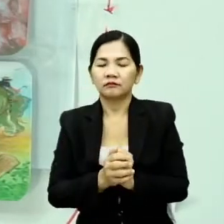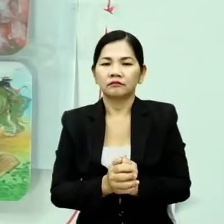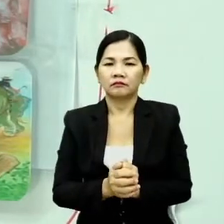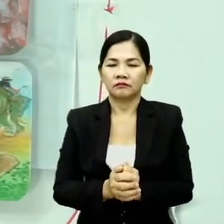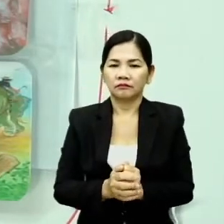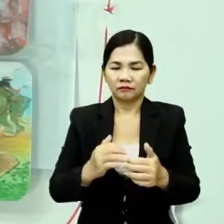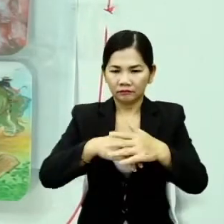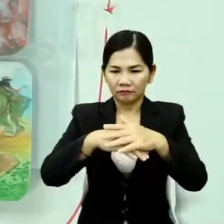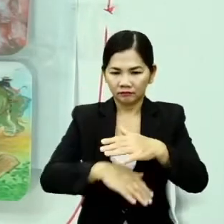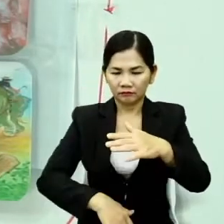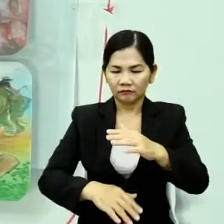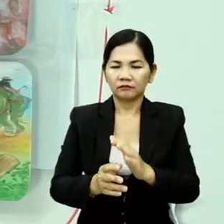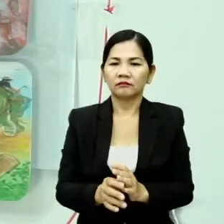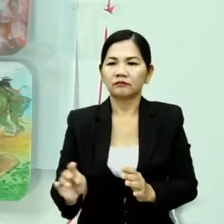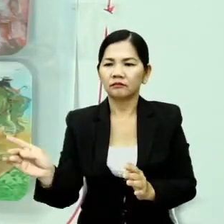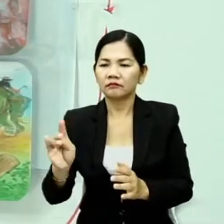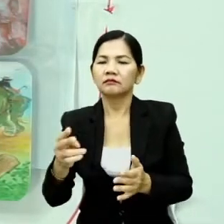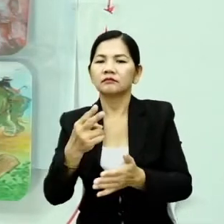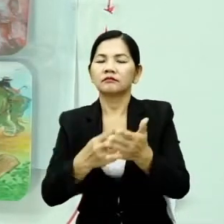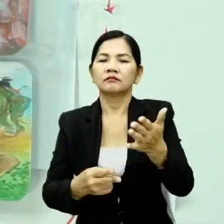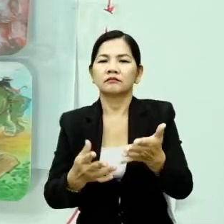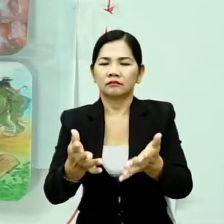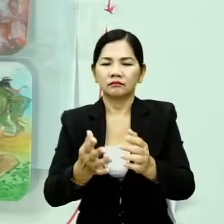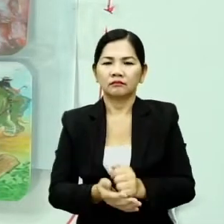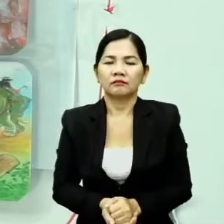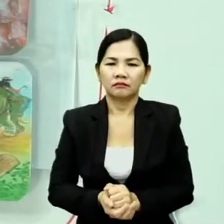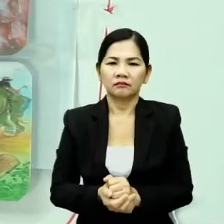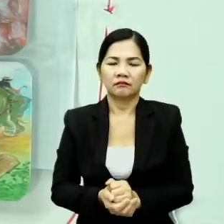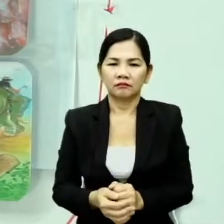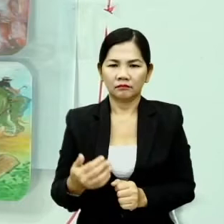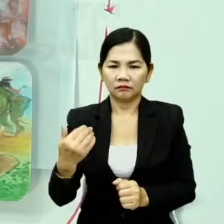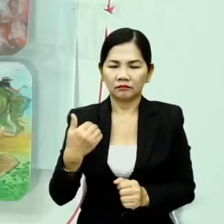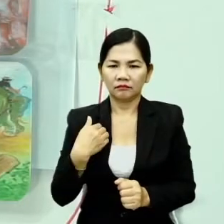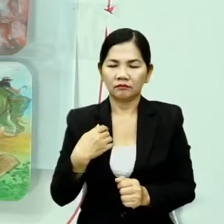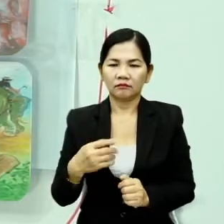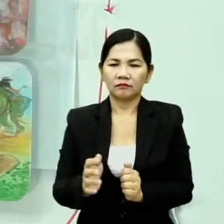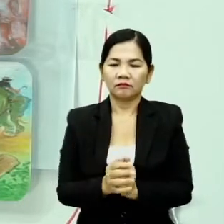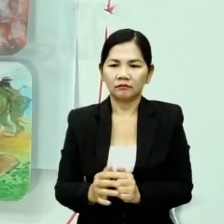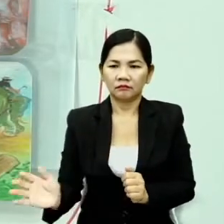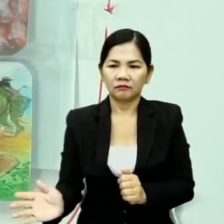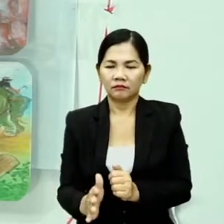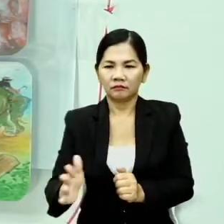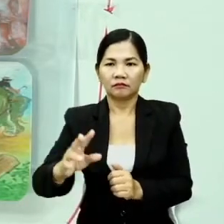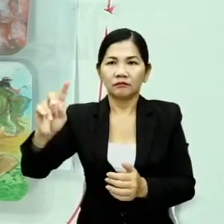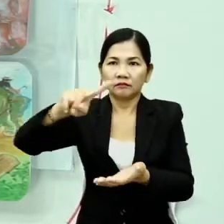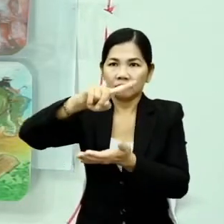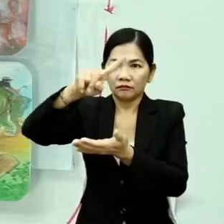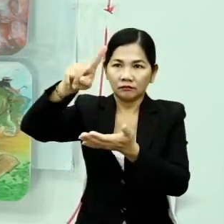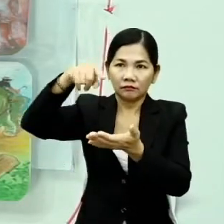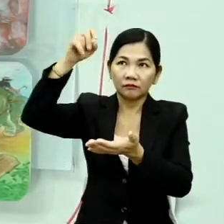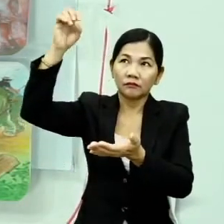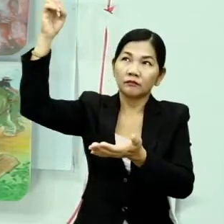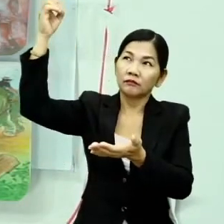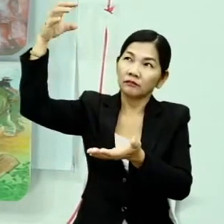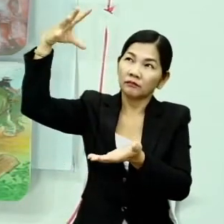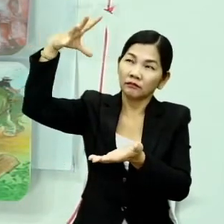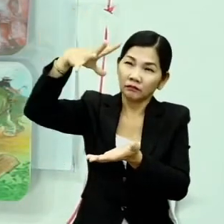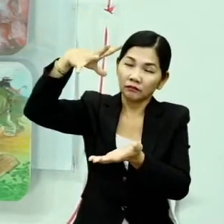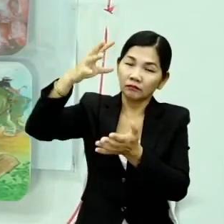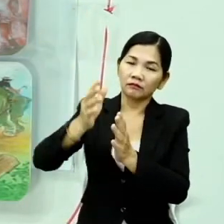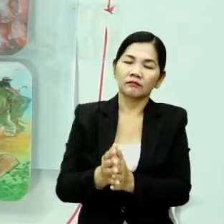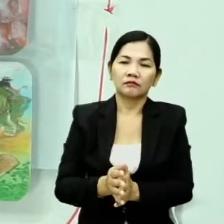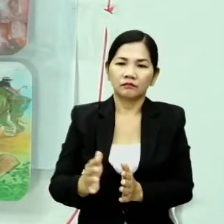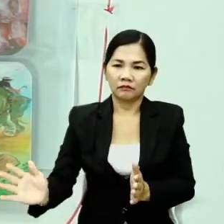mơ được hàng cào này con chia vậy tới con cha cứ chịu rụt trái cha nè con chẳng trái cha ban mọc bị nạt đấy